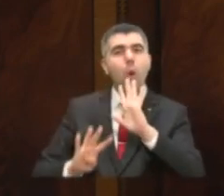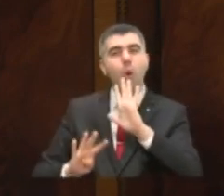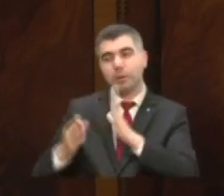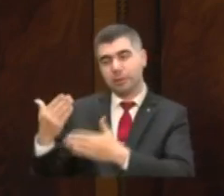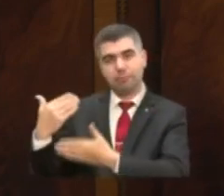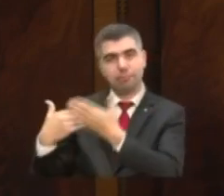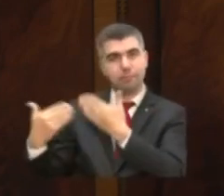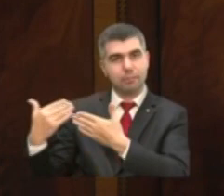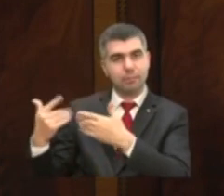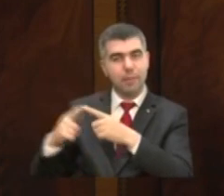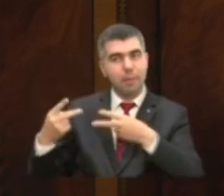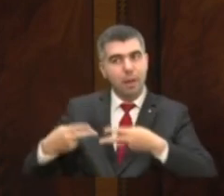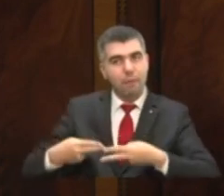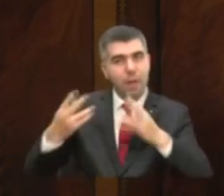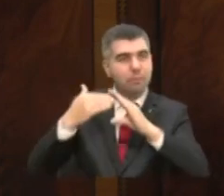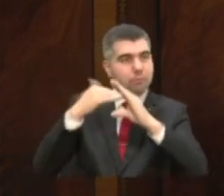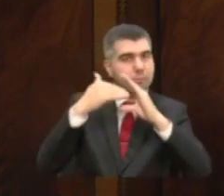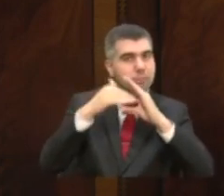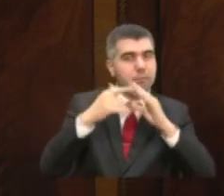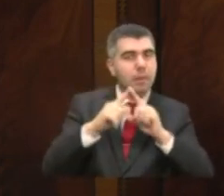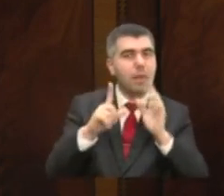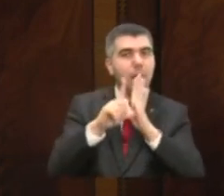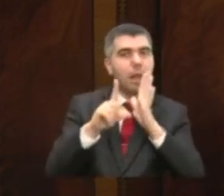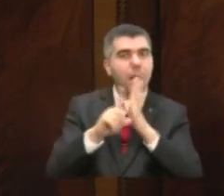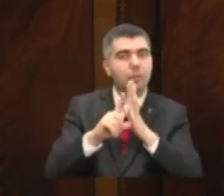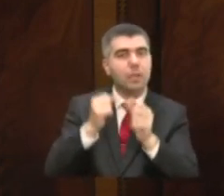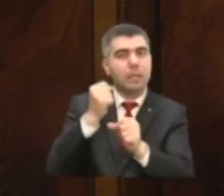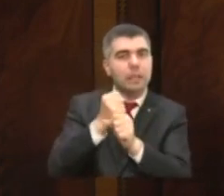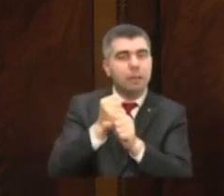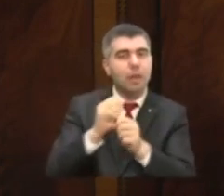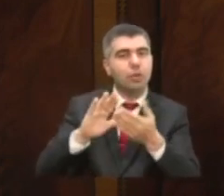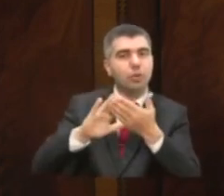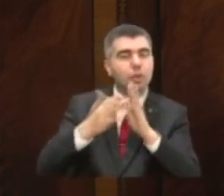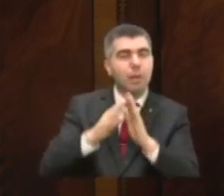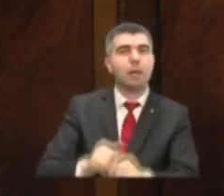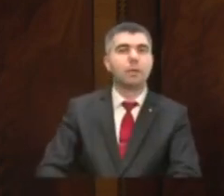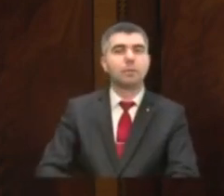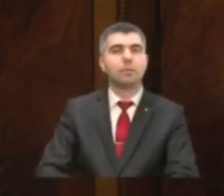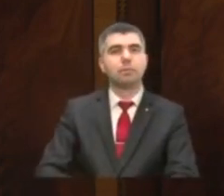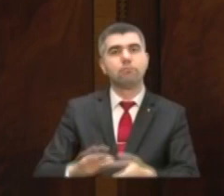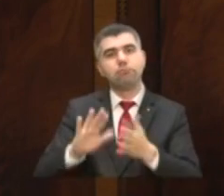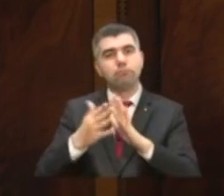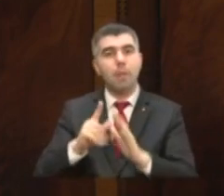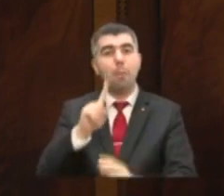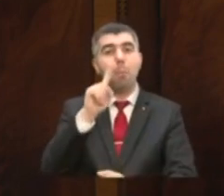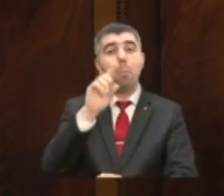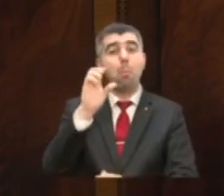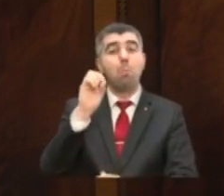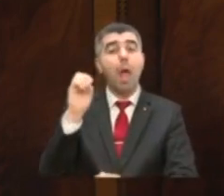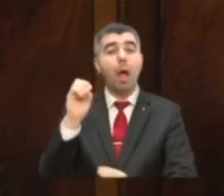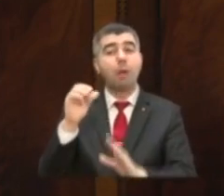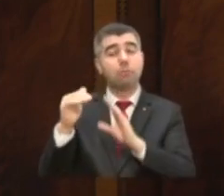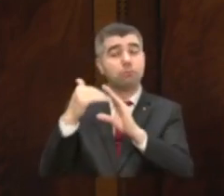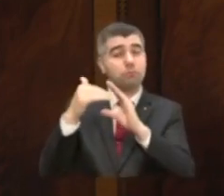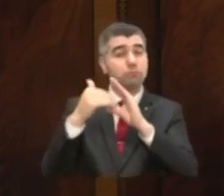لتنصيب مذكرة توجيهية لإعداد مشروع قانون المالية على التشغيل الجمعوي، حيث تم تلقي أزيد من 100 مذكرة